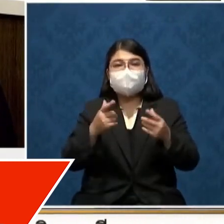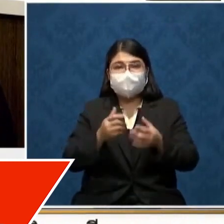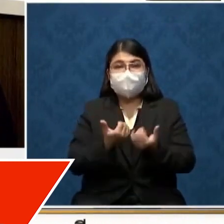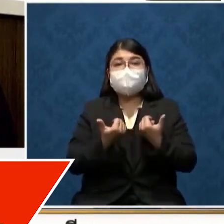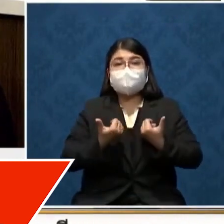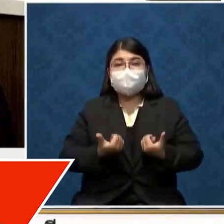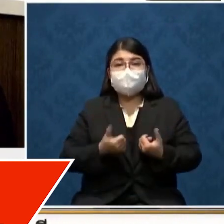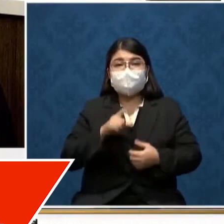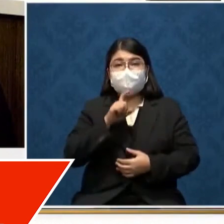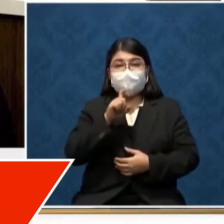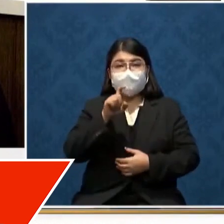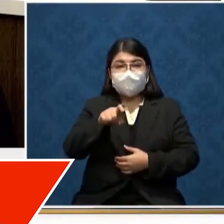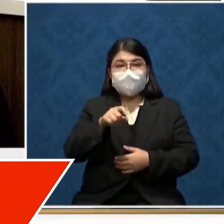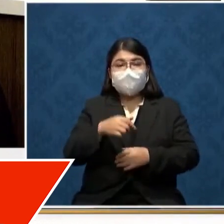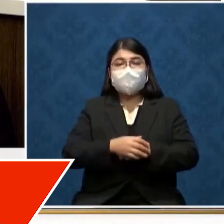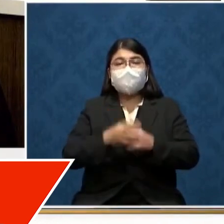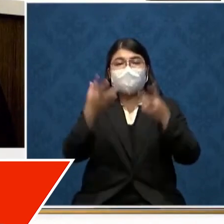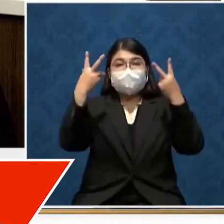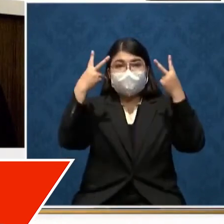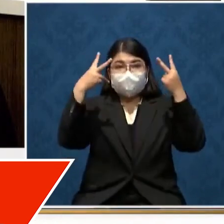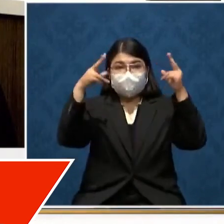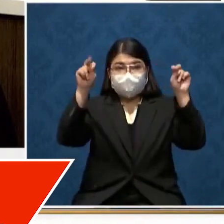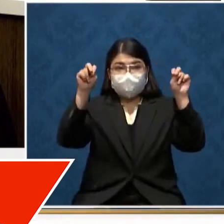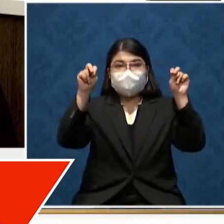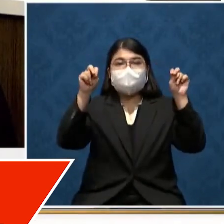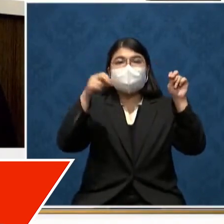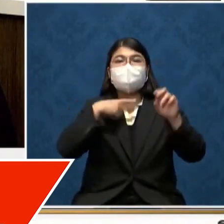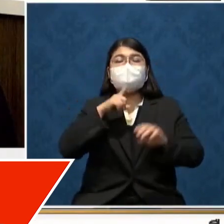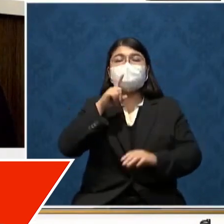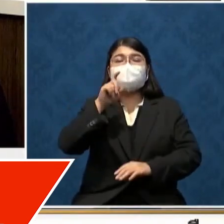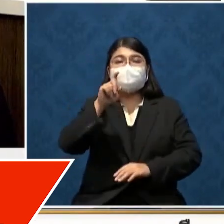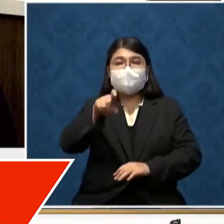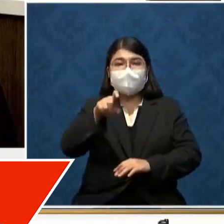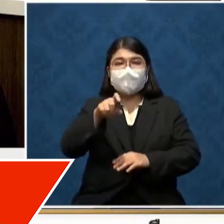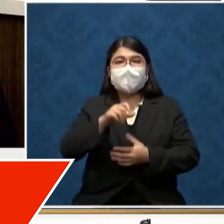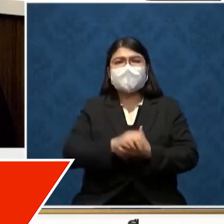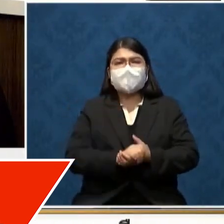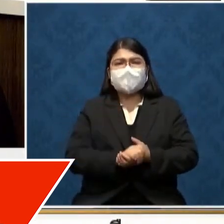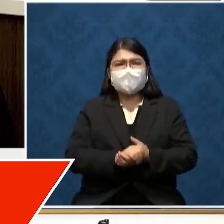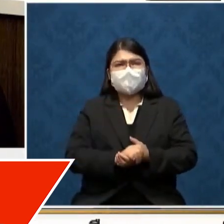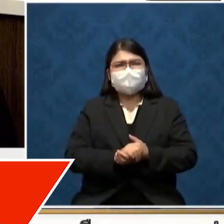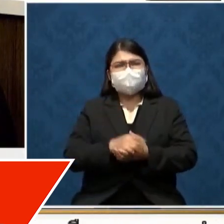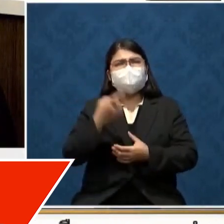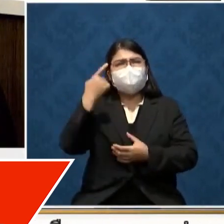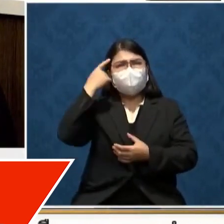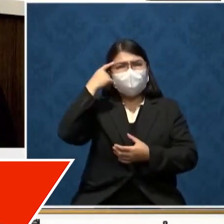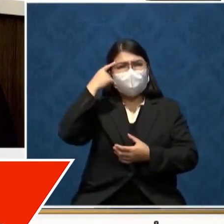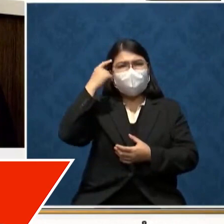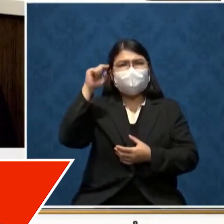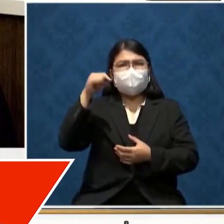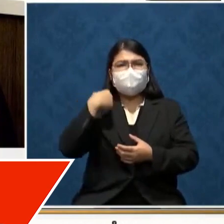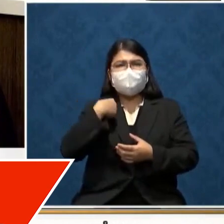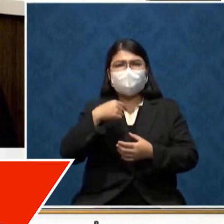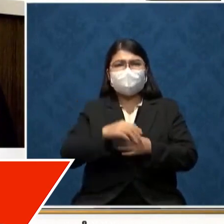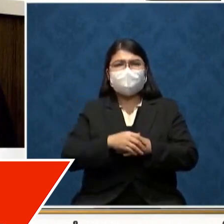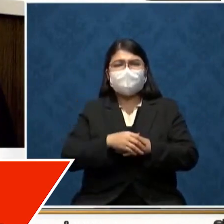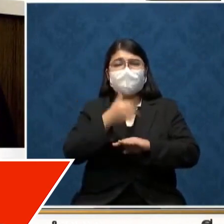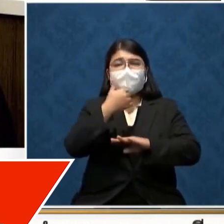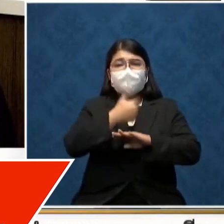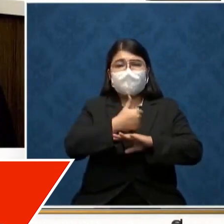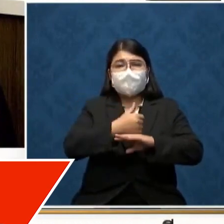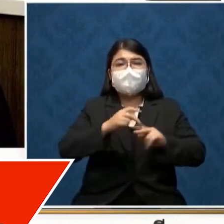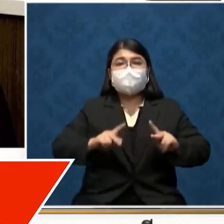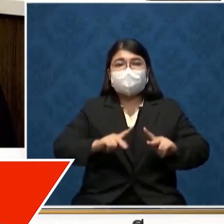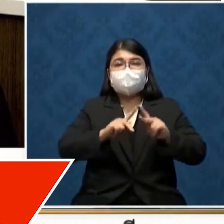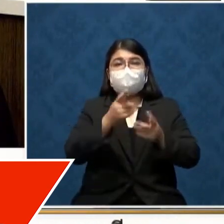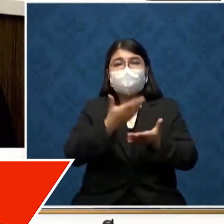ามพระท่านนายกรัฐมนตรีครับแล้วก็หวังว่าตอนแรกนึกว่ารัฐมนตรีกระทรวงมหาดไทยกระทรวงการคลังจะมาต